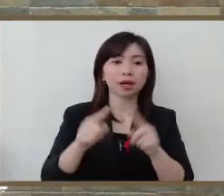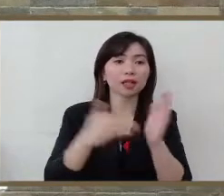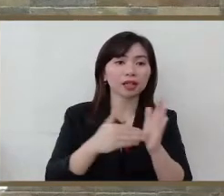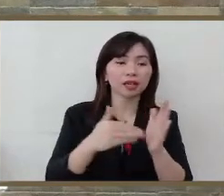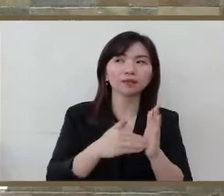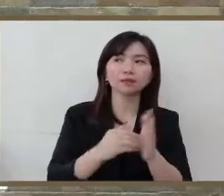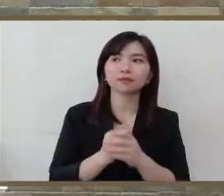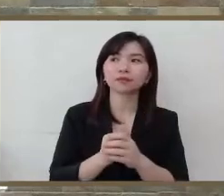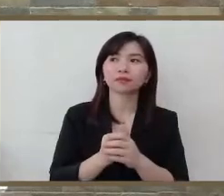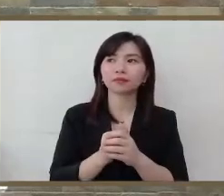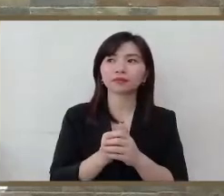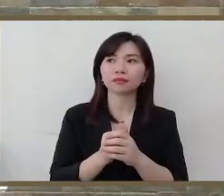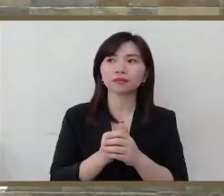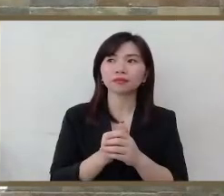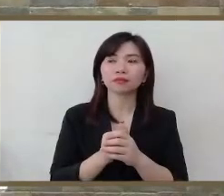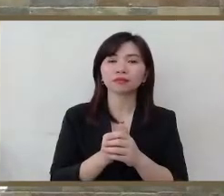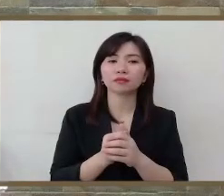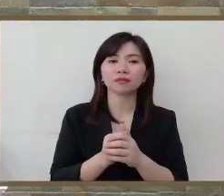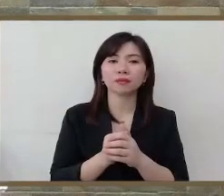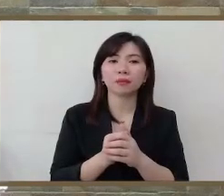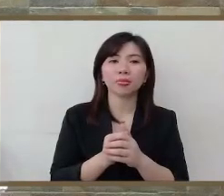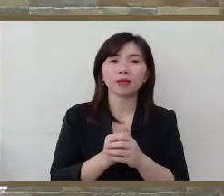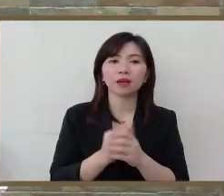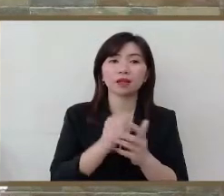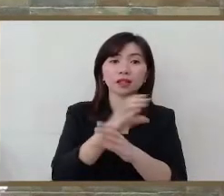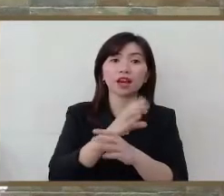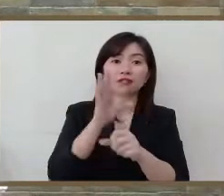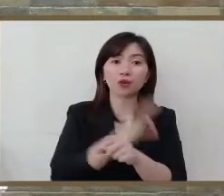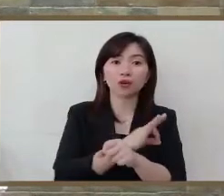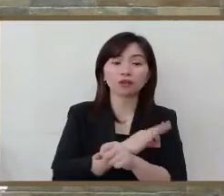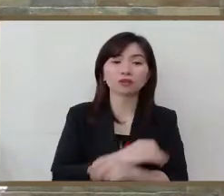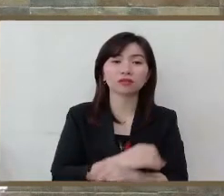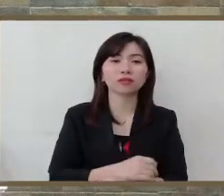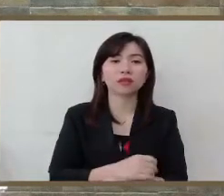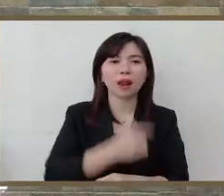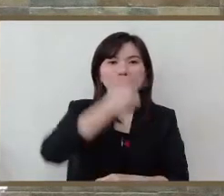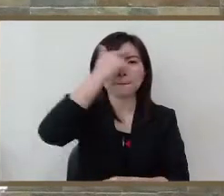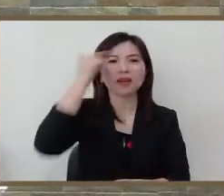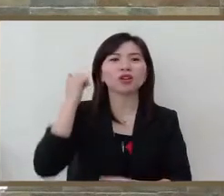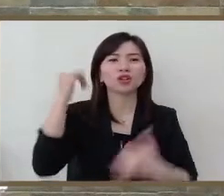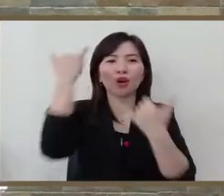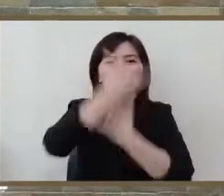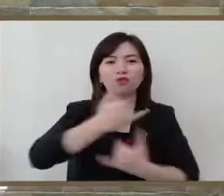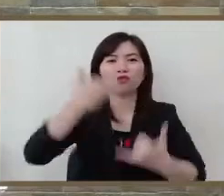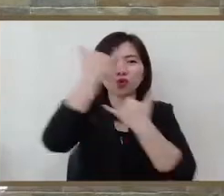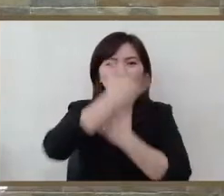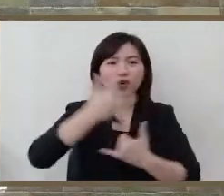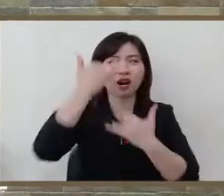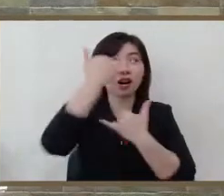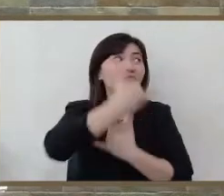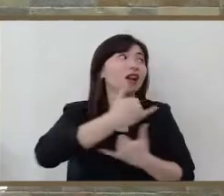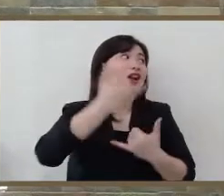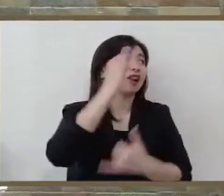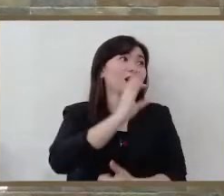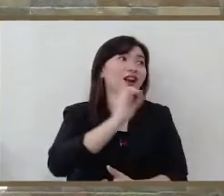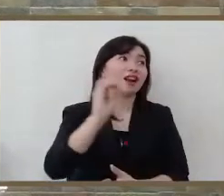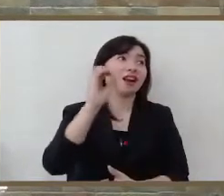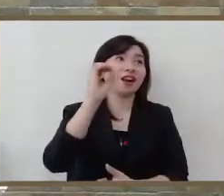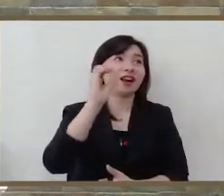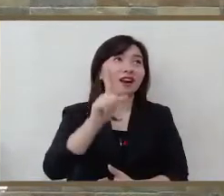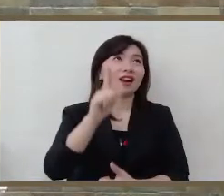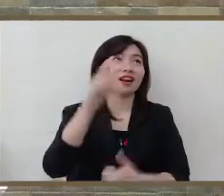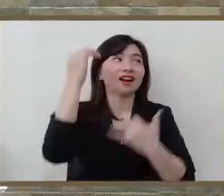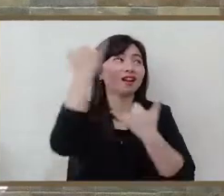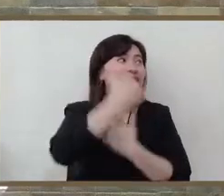careful because a foolish young people will spend it up. Huwag kang kung nasa iyo na